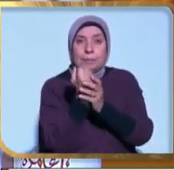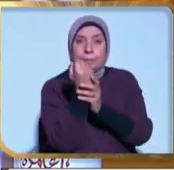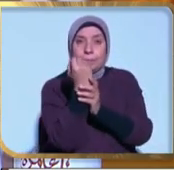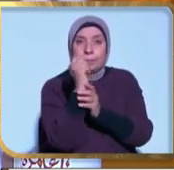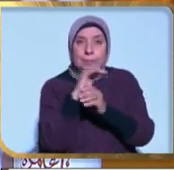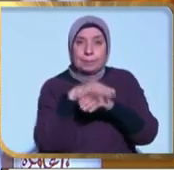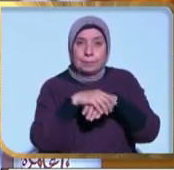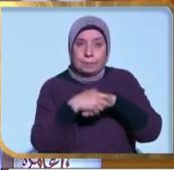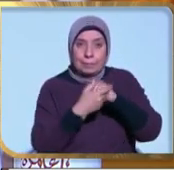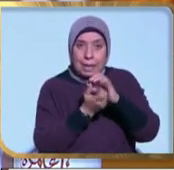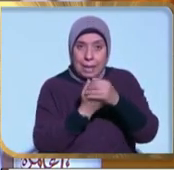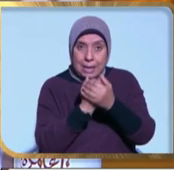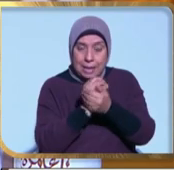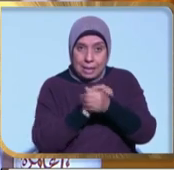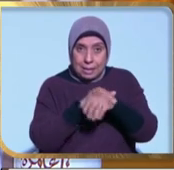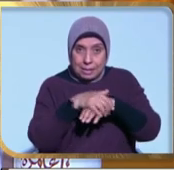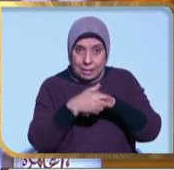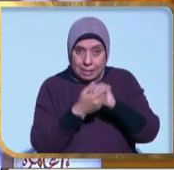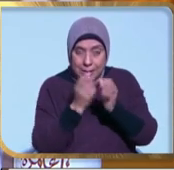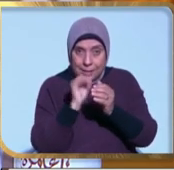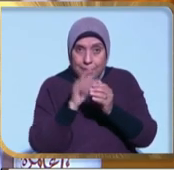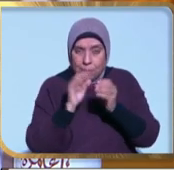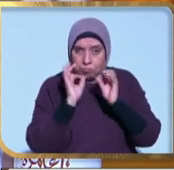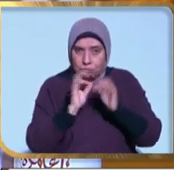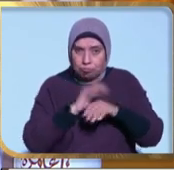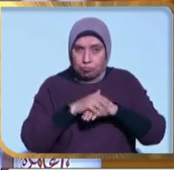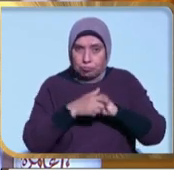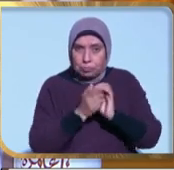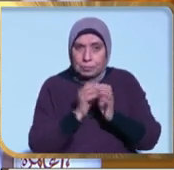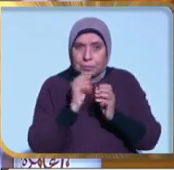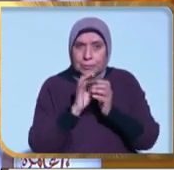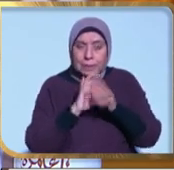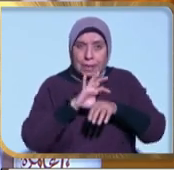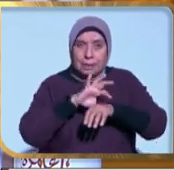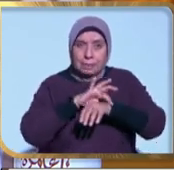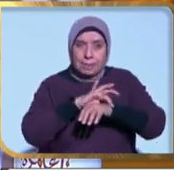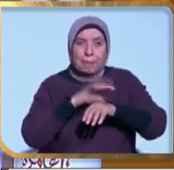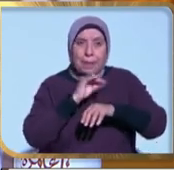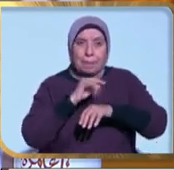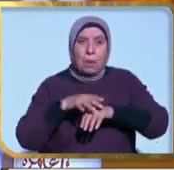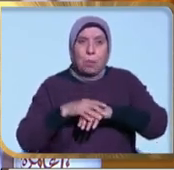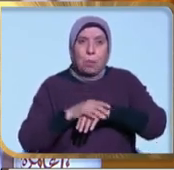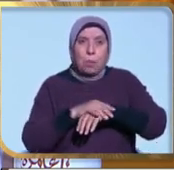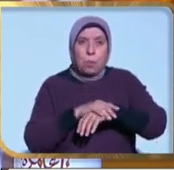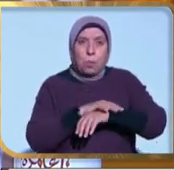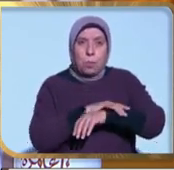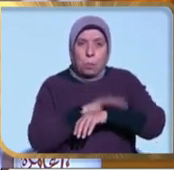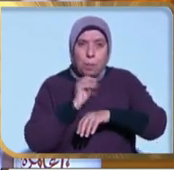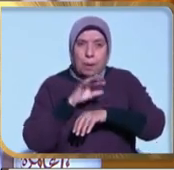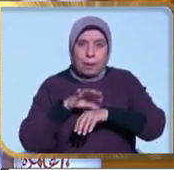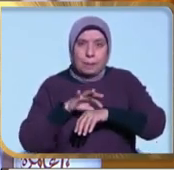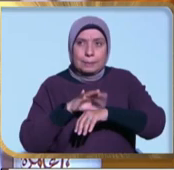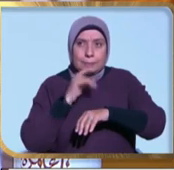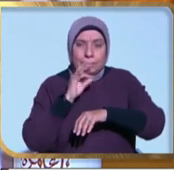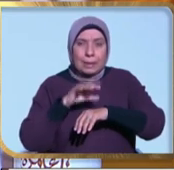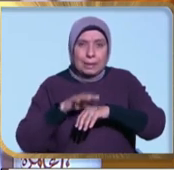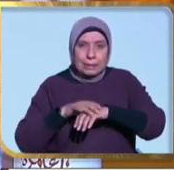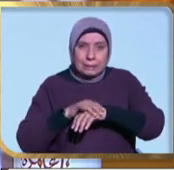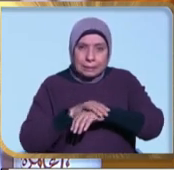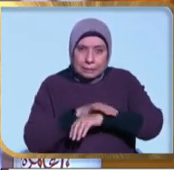بمسح اي ايدي ده المسح للرسغ دول وجوب يعني لازم